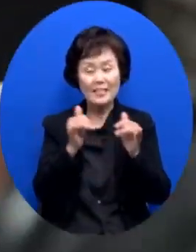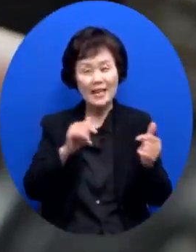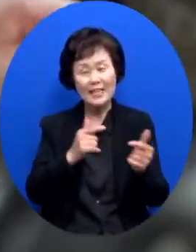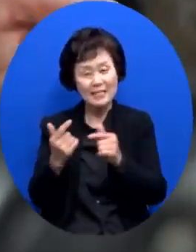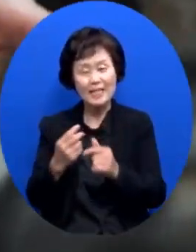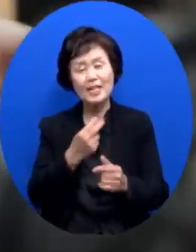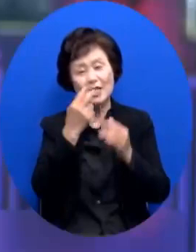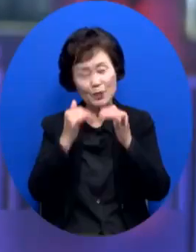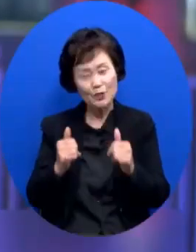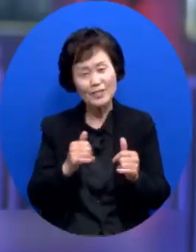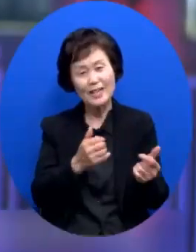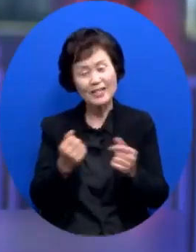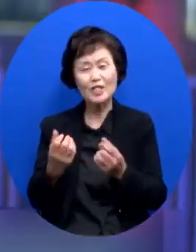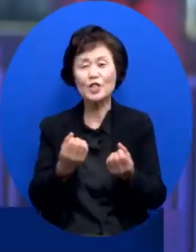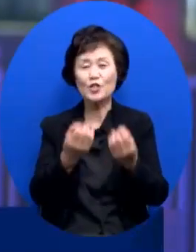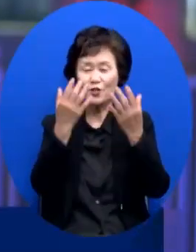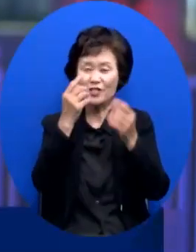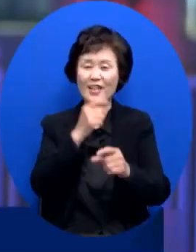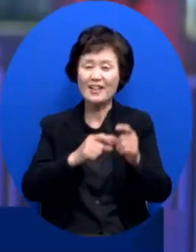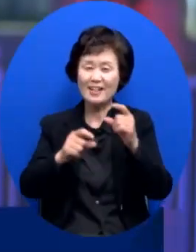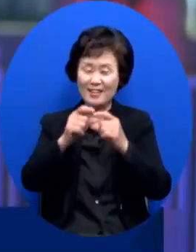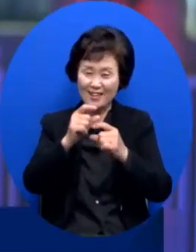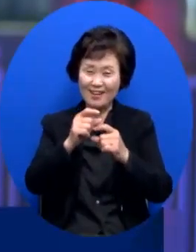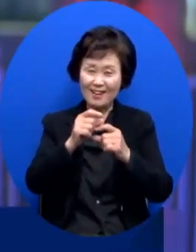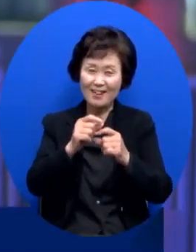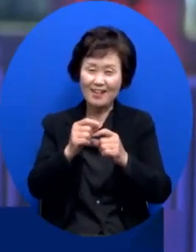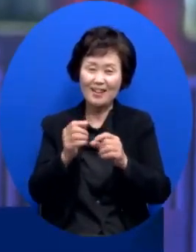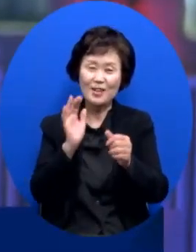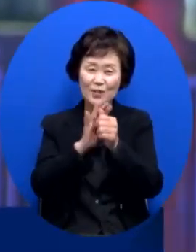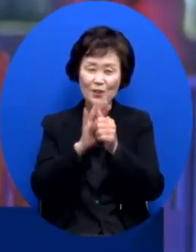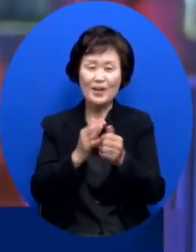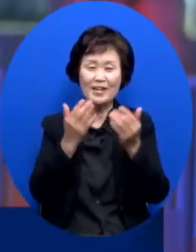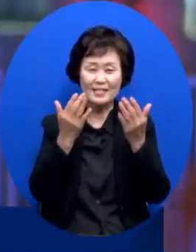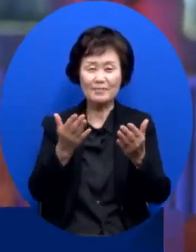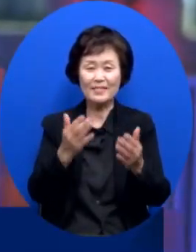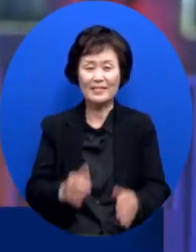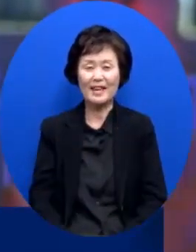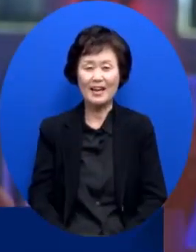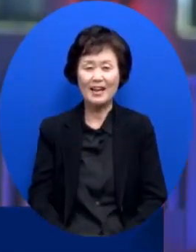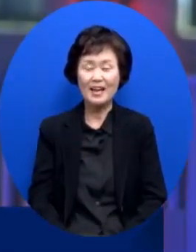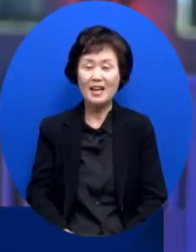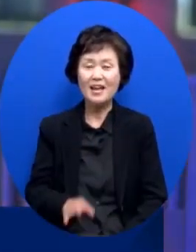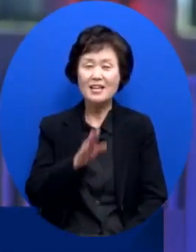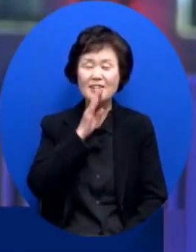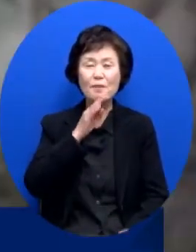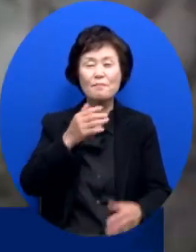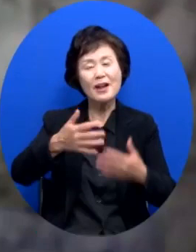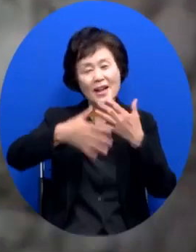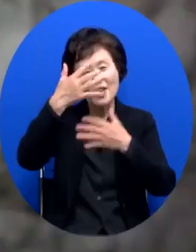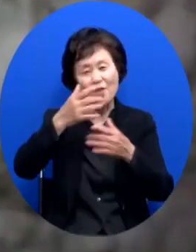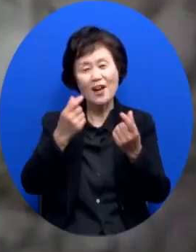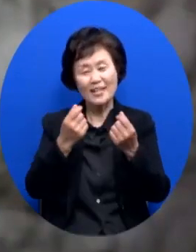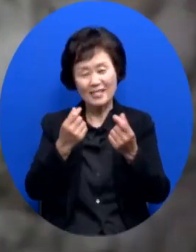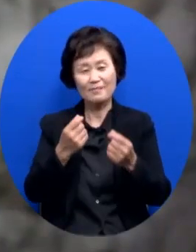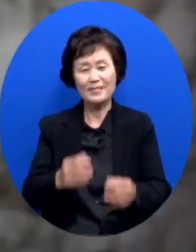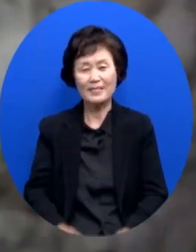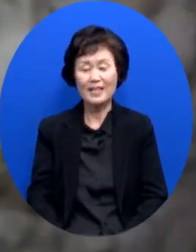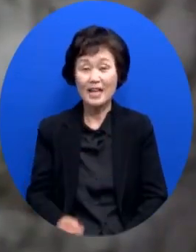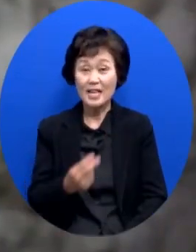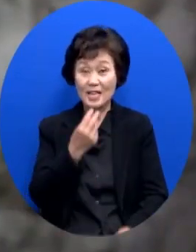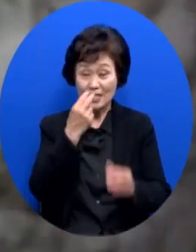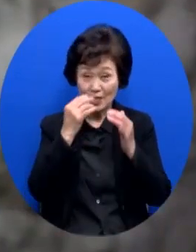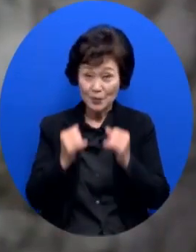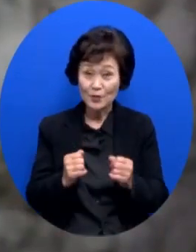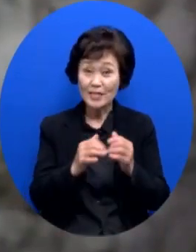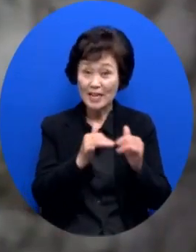더했습니다. Crazy, like in a movie. Crazy, everything is crazy. I don't believe it's true. 생존자들은